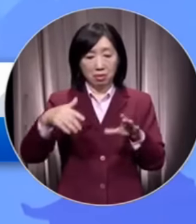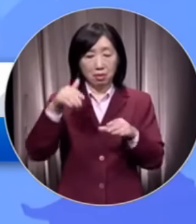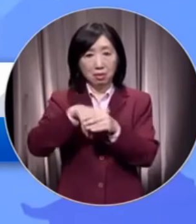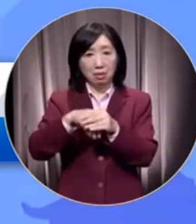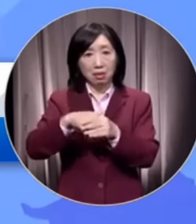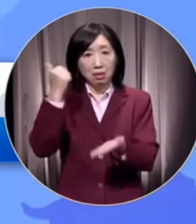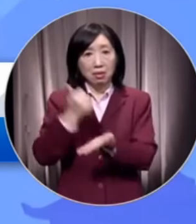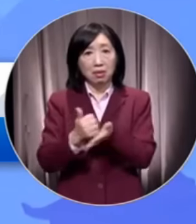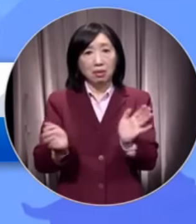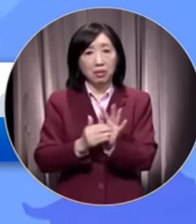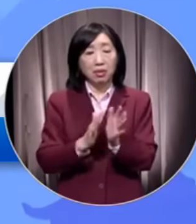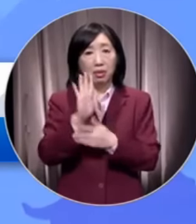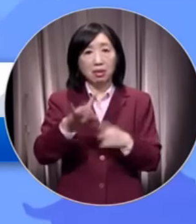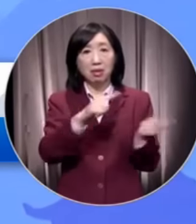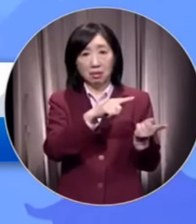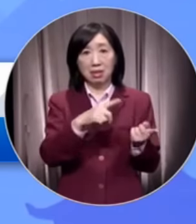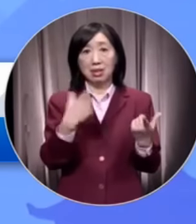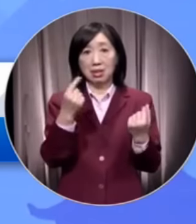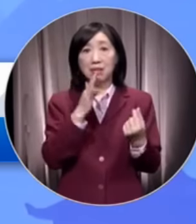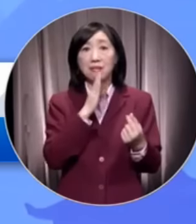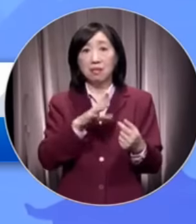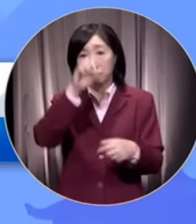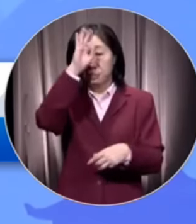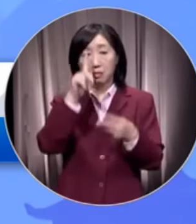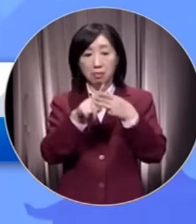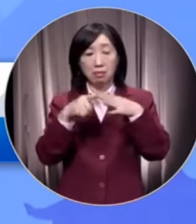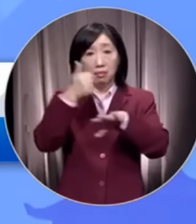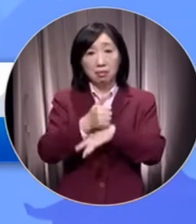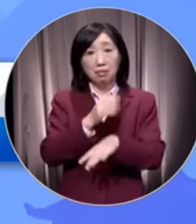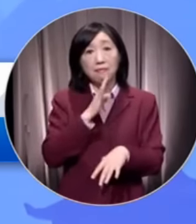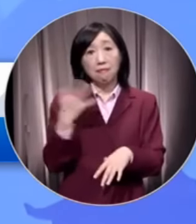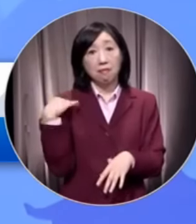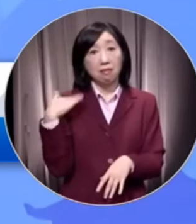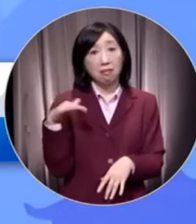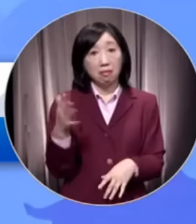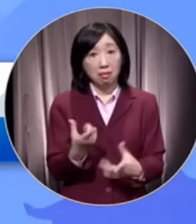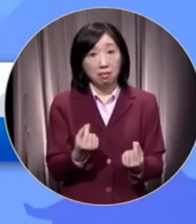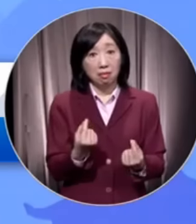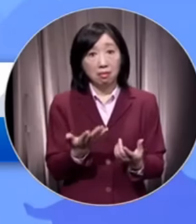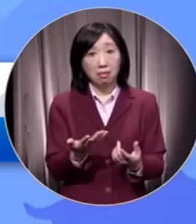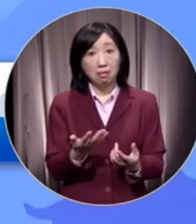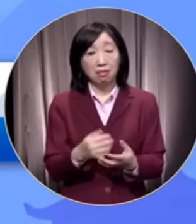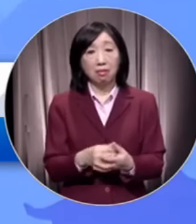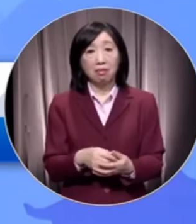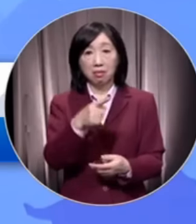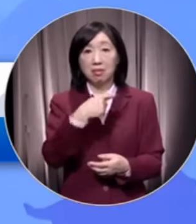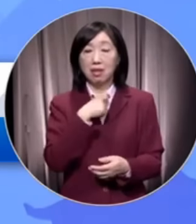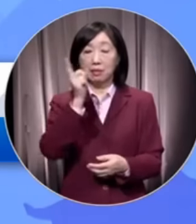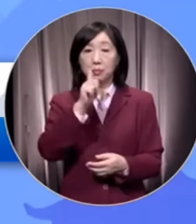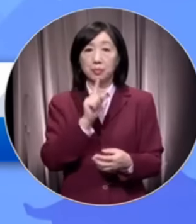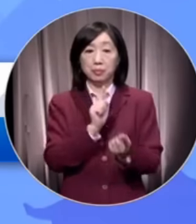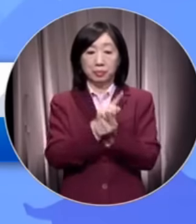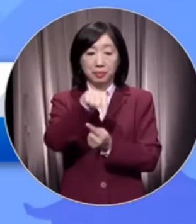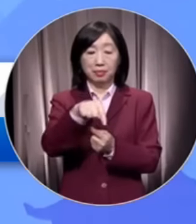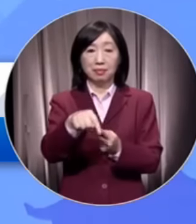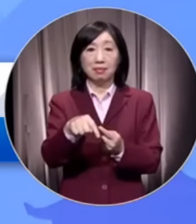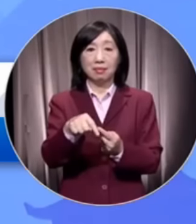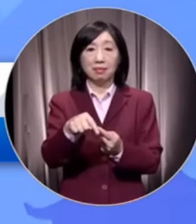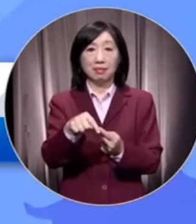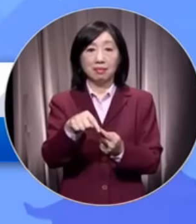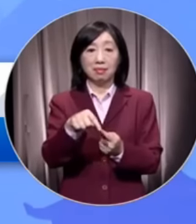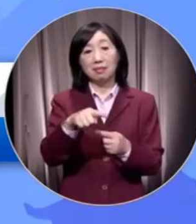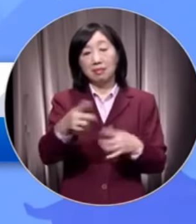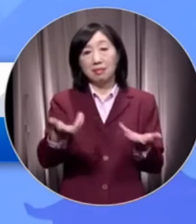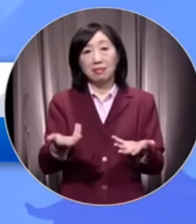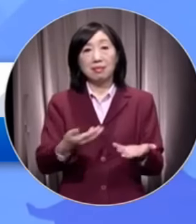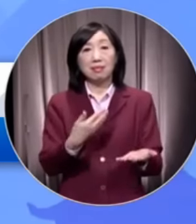还是不是国民党的党主席，如果你还是国民党的党主席，那你要如何面对这个国民党的这种生